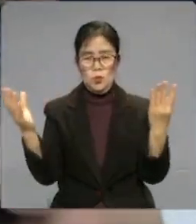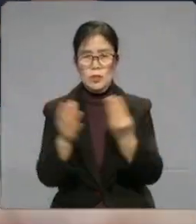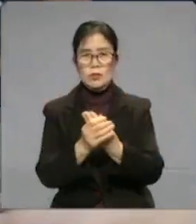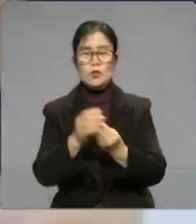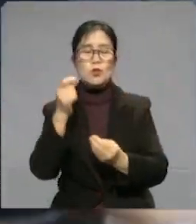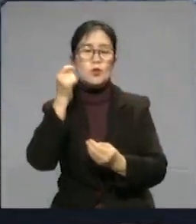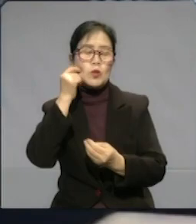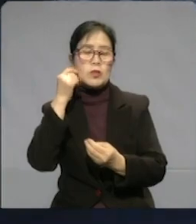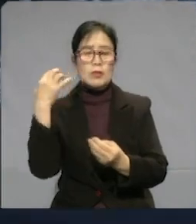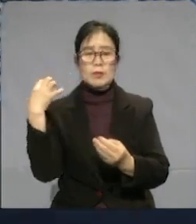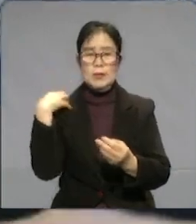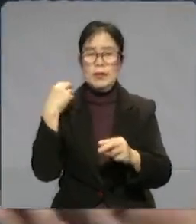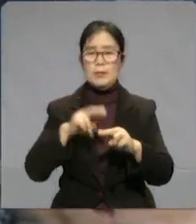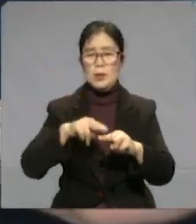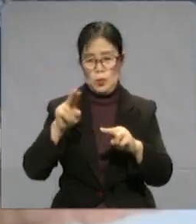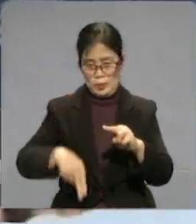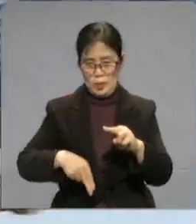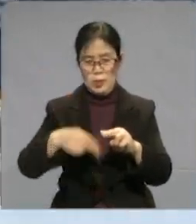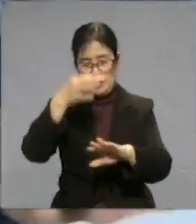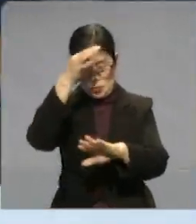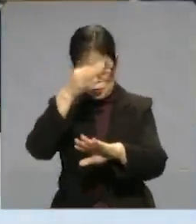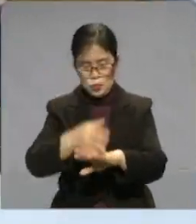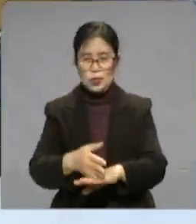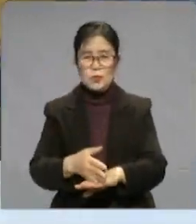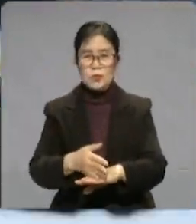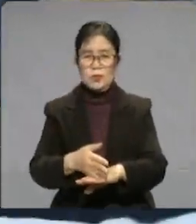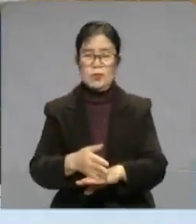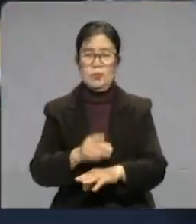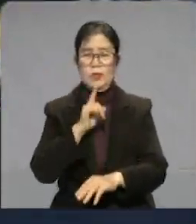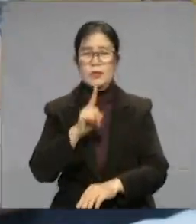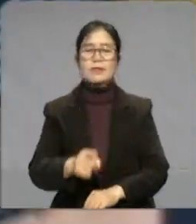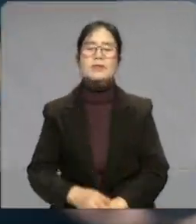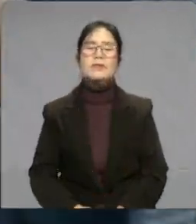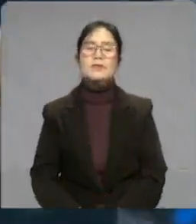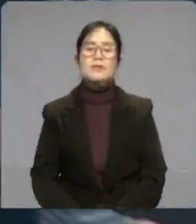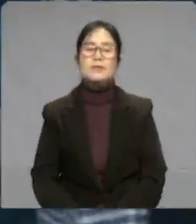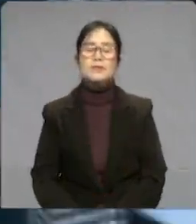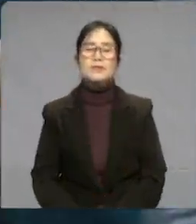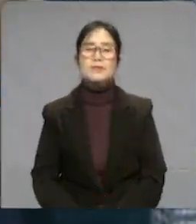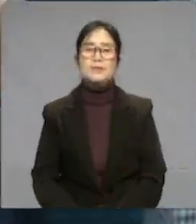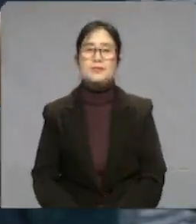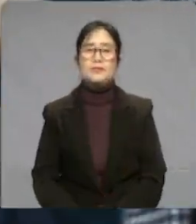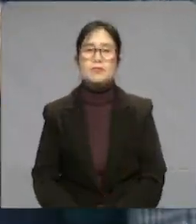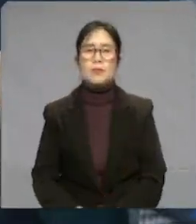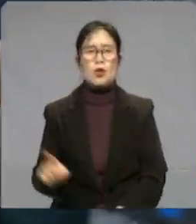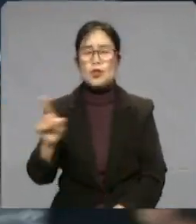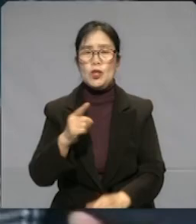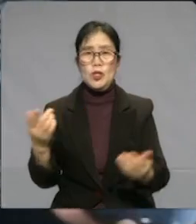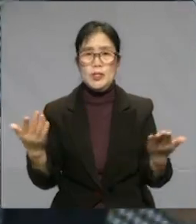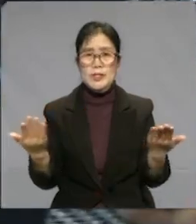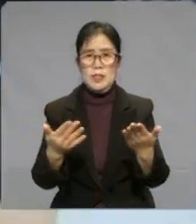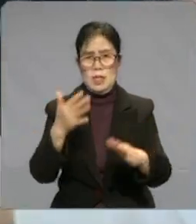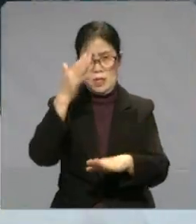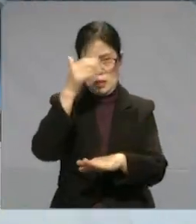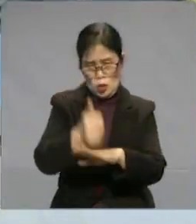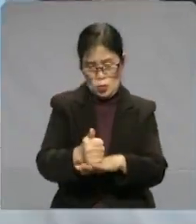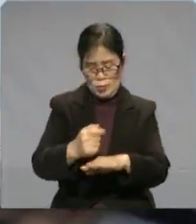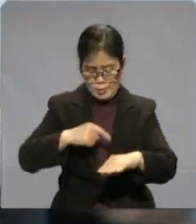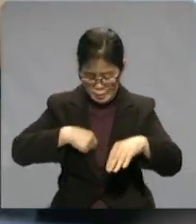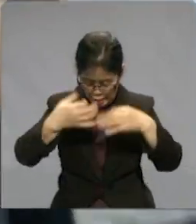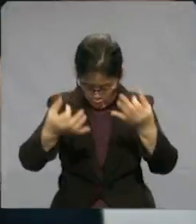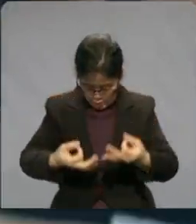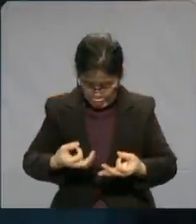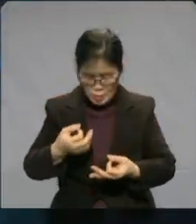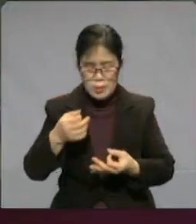못하고 소임을 내려놓게 돼 송구스럽다며 사퇴의 변을 내놓았습니다. 이어 어떤 일의 결과를 자신에게서